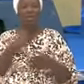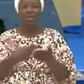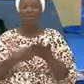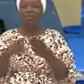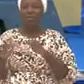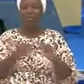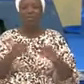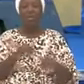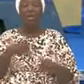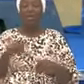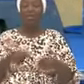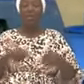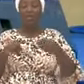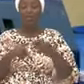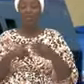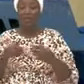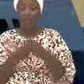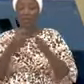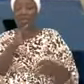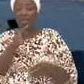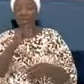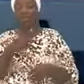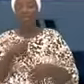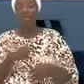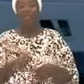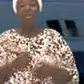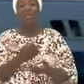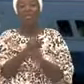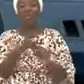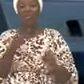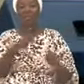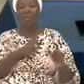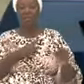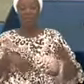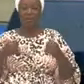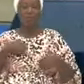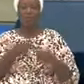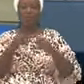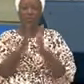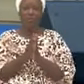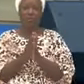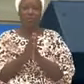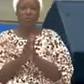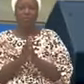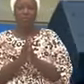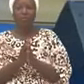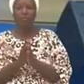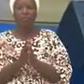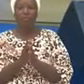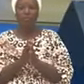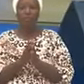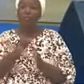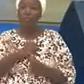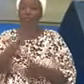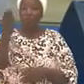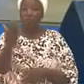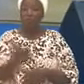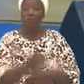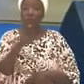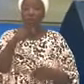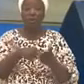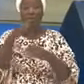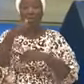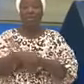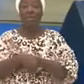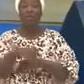c'est le salut de dieu la tête baissée les yeux fermés je vous souhaite la bienvenue ce